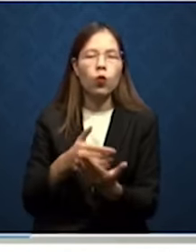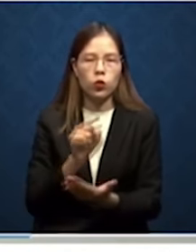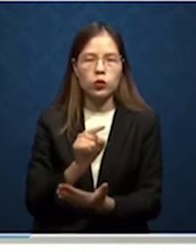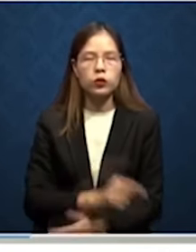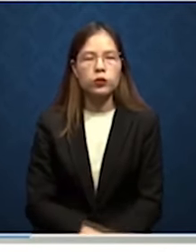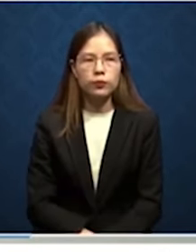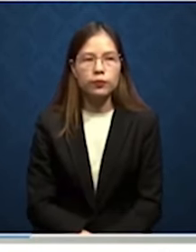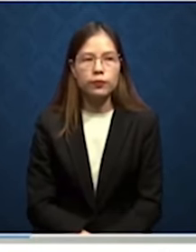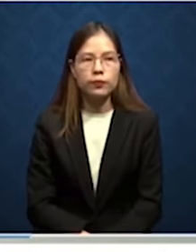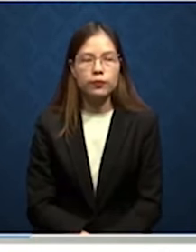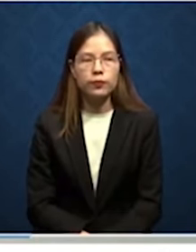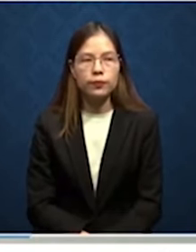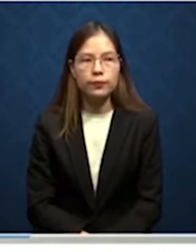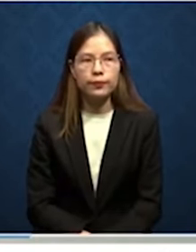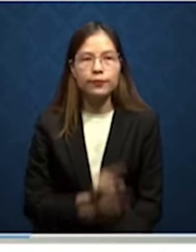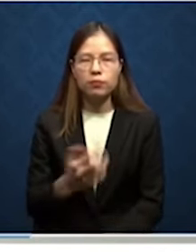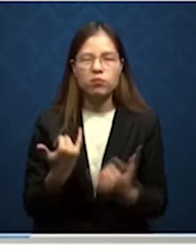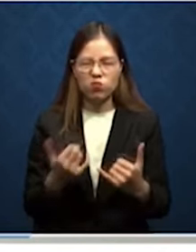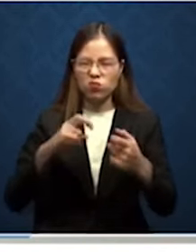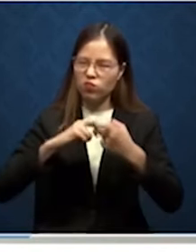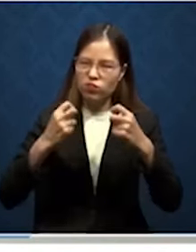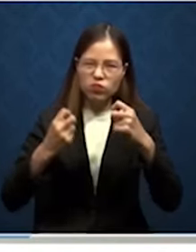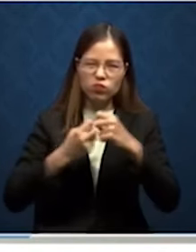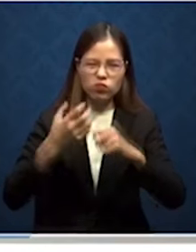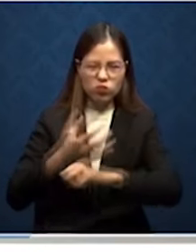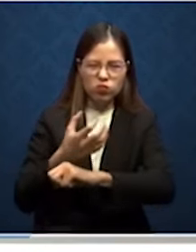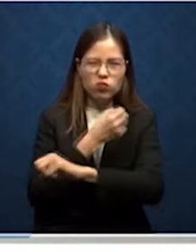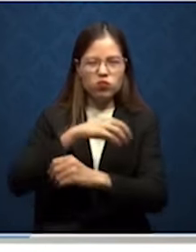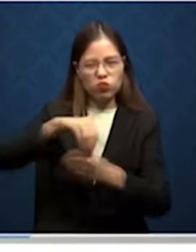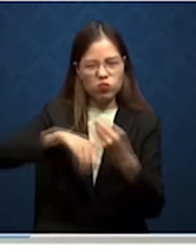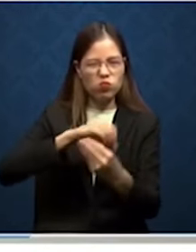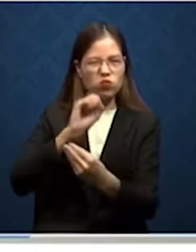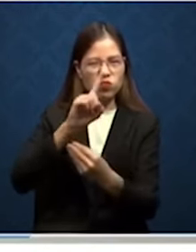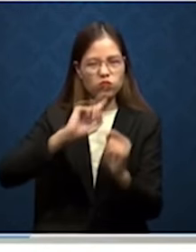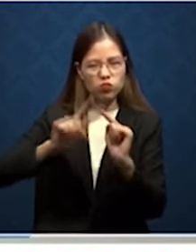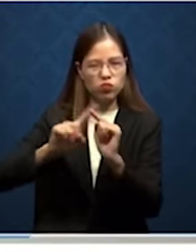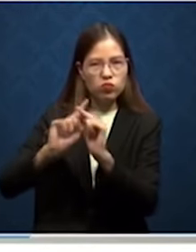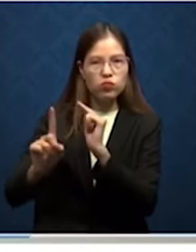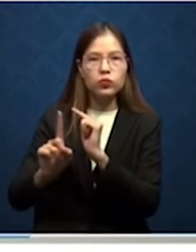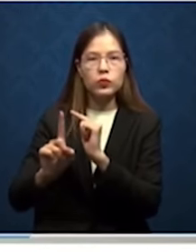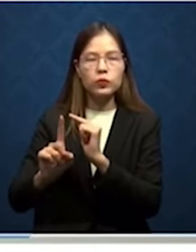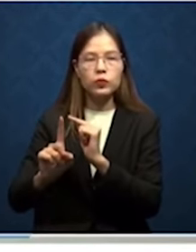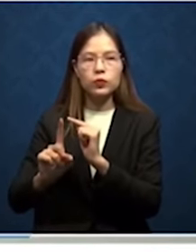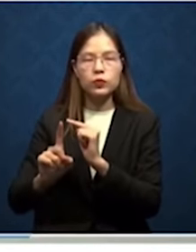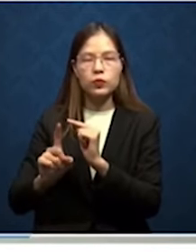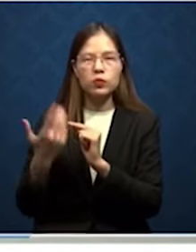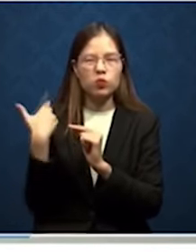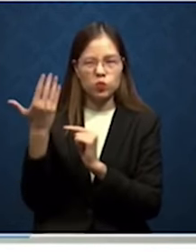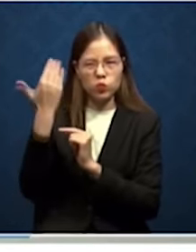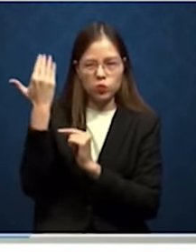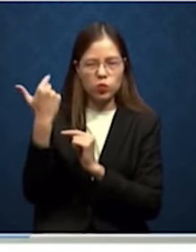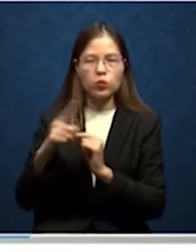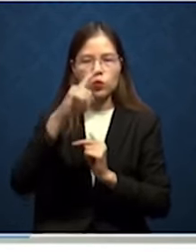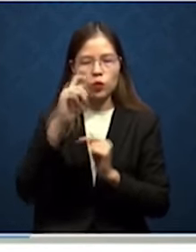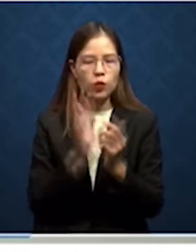ครับวิกฤตที่เกิดขึ้นทั้งในทางการเมืองในทางเศรษฐกิจที่ผ่านมานะครับไม่ได้เกิดขึ้นเฉพาะประเทศ